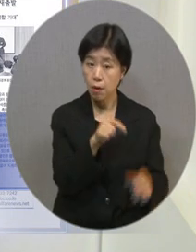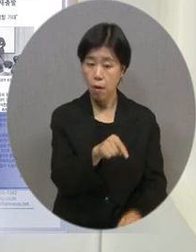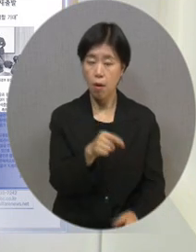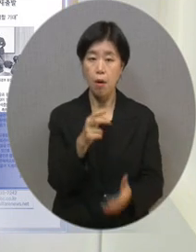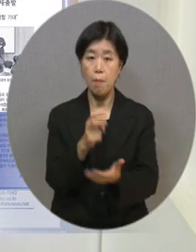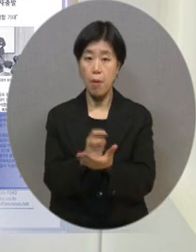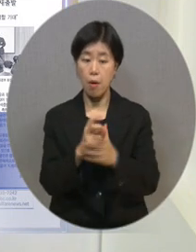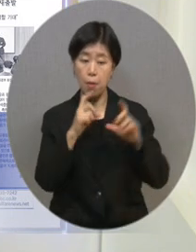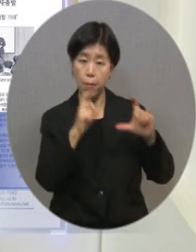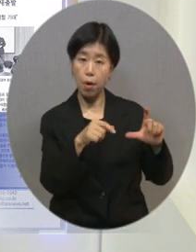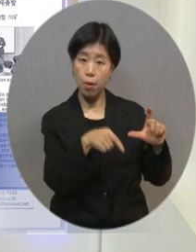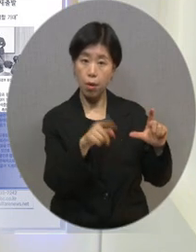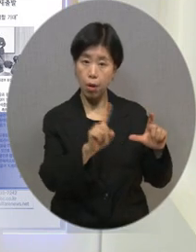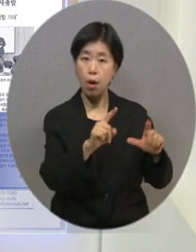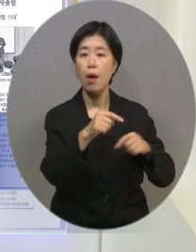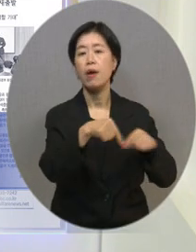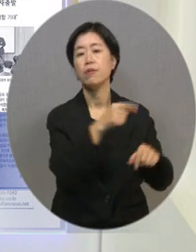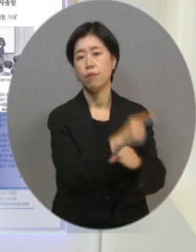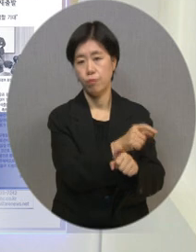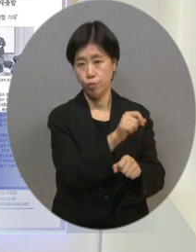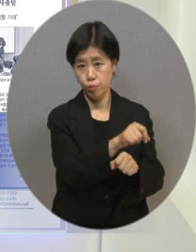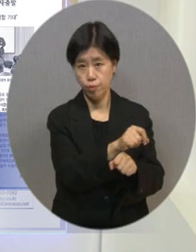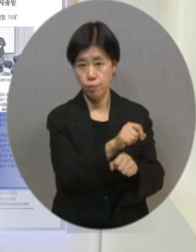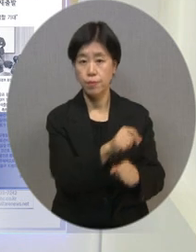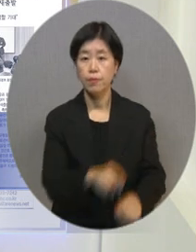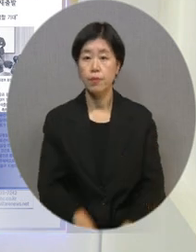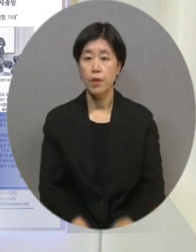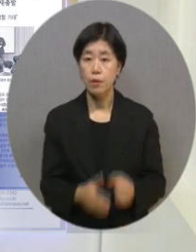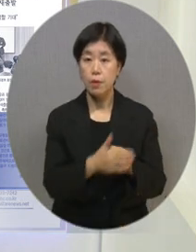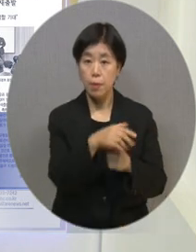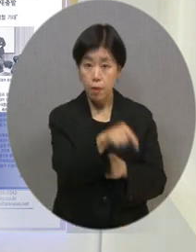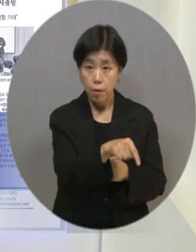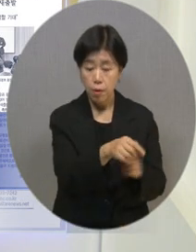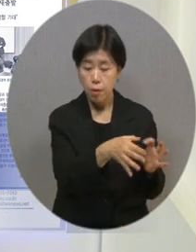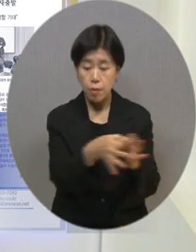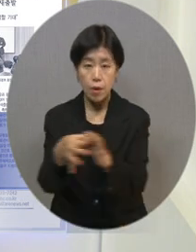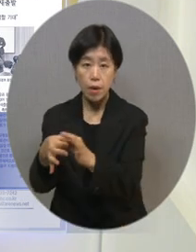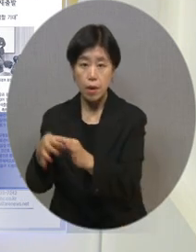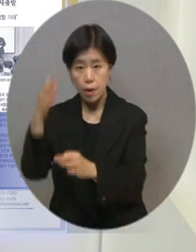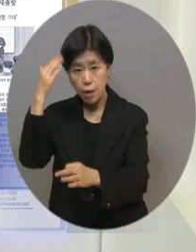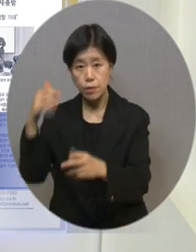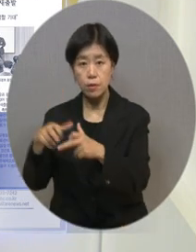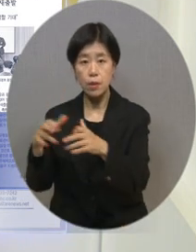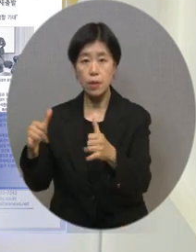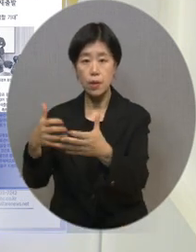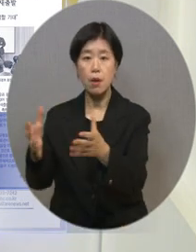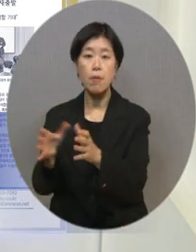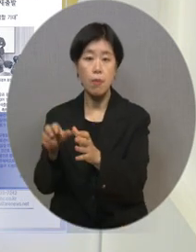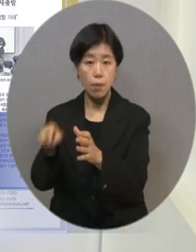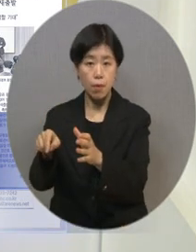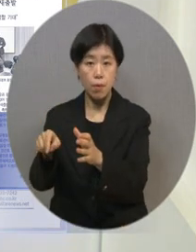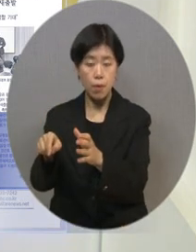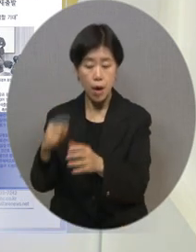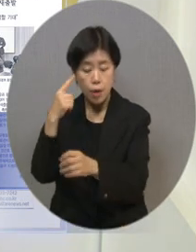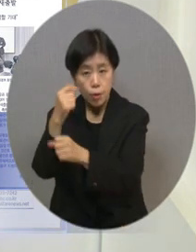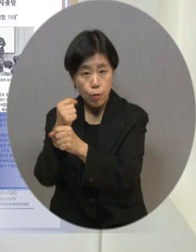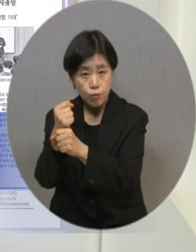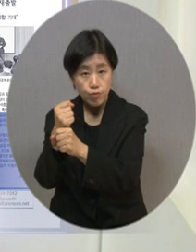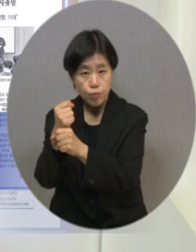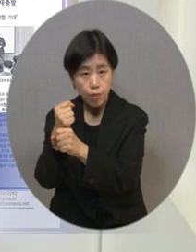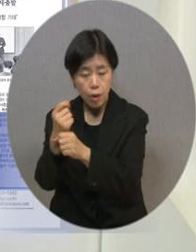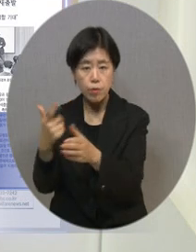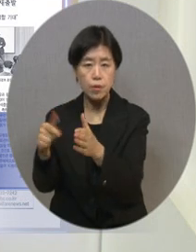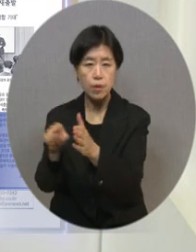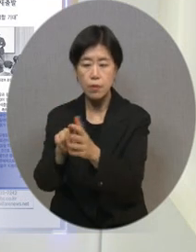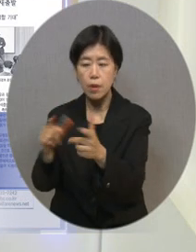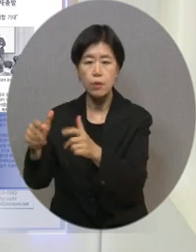헌법에서 명시한 행정부 행정부는 관계 기관인 한국 장애인 개발원이 마음껏 장애인 관련 연구를